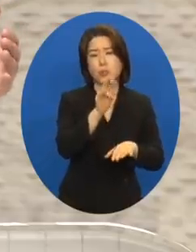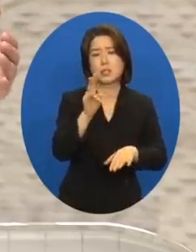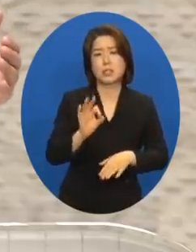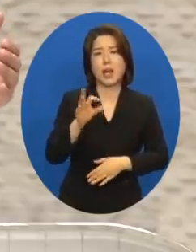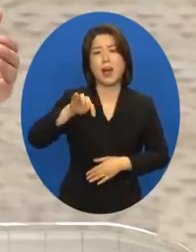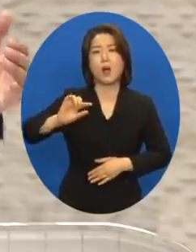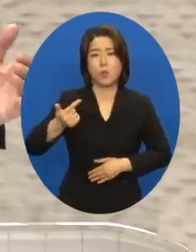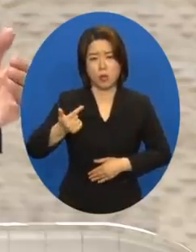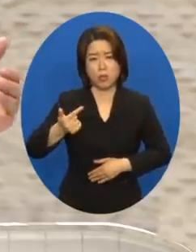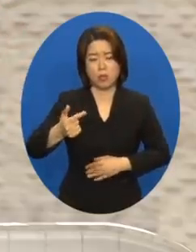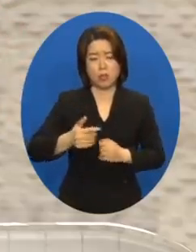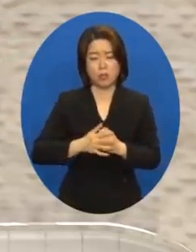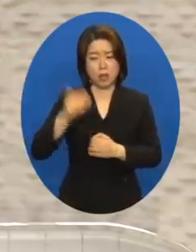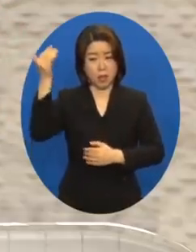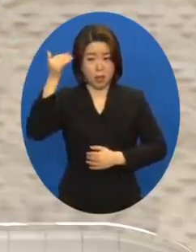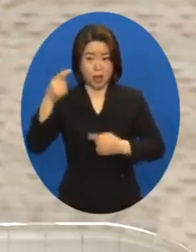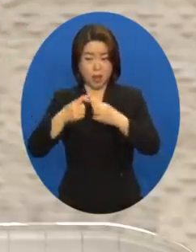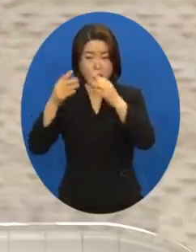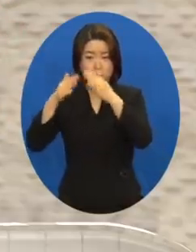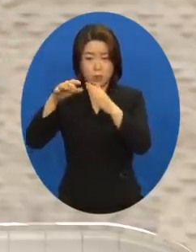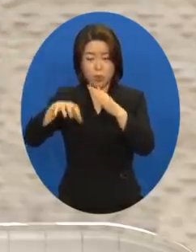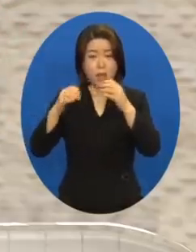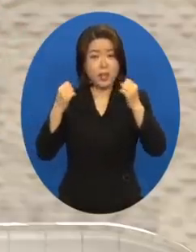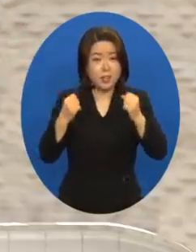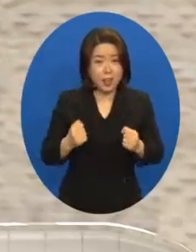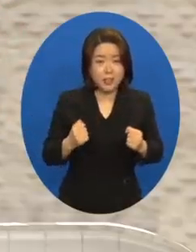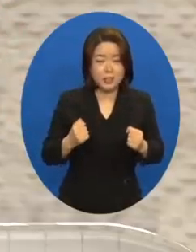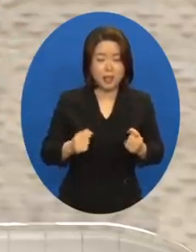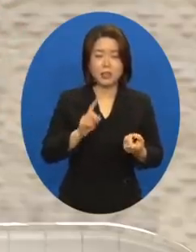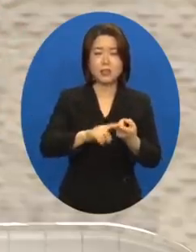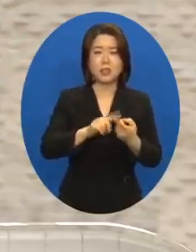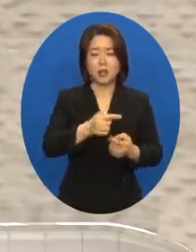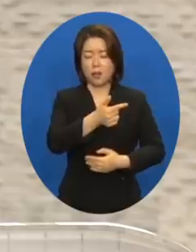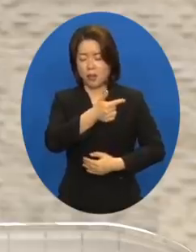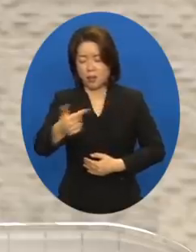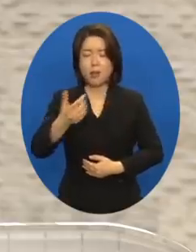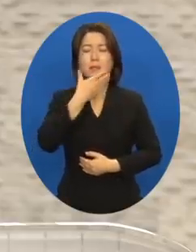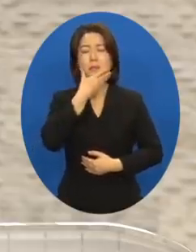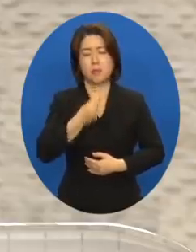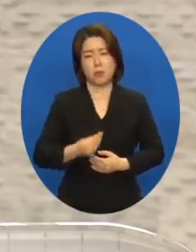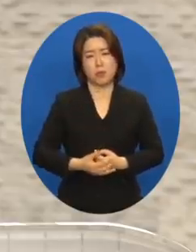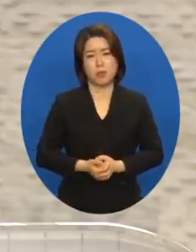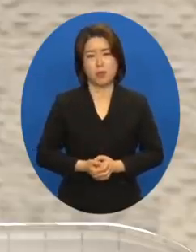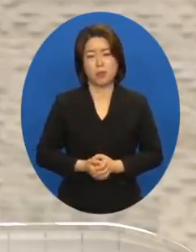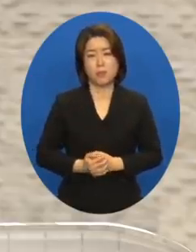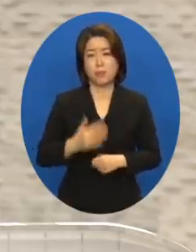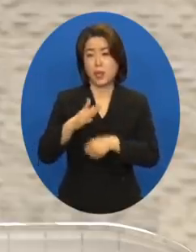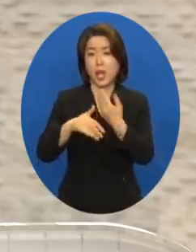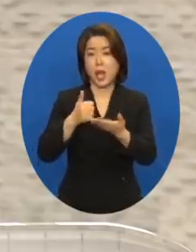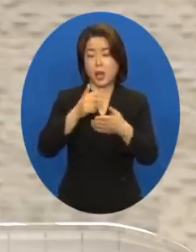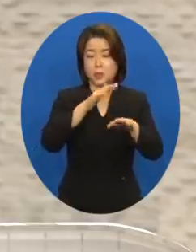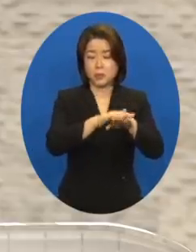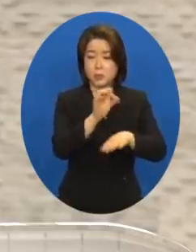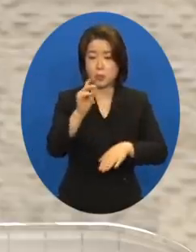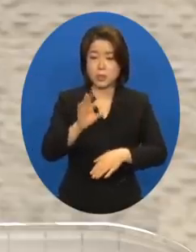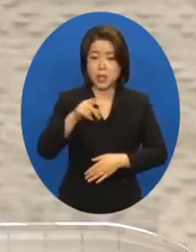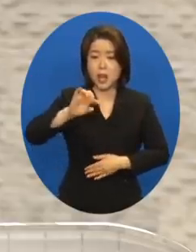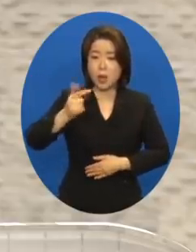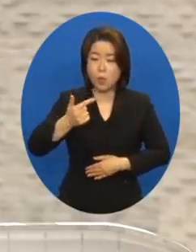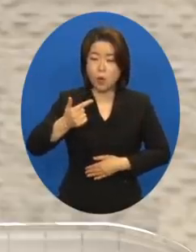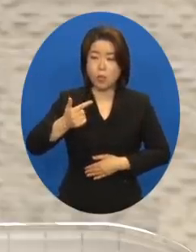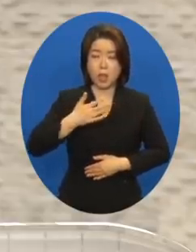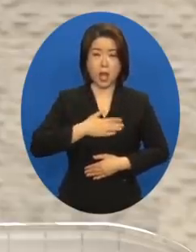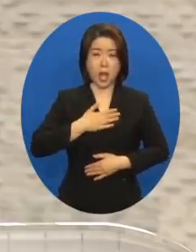한국교회에 계셨다는 것 자체가 얼마나 큰 복인 지 모릅니다 하나님이 손양원 목사님을 아시는데